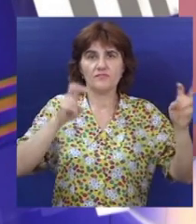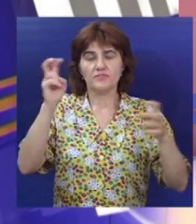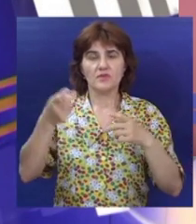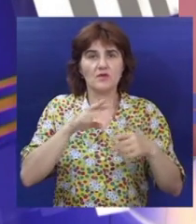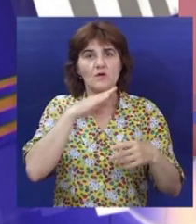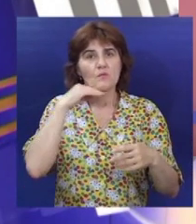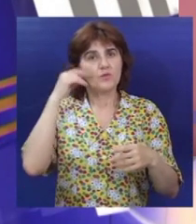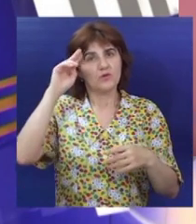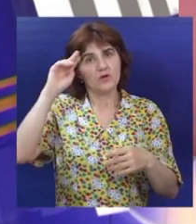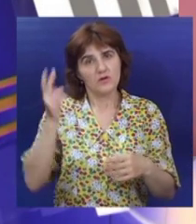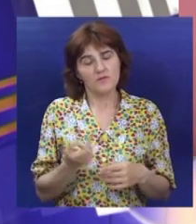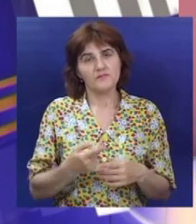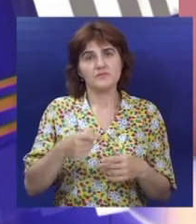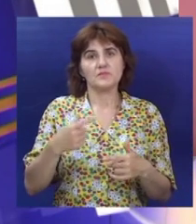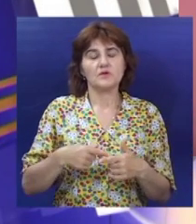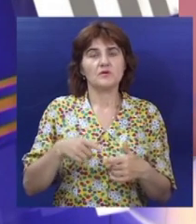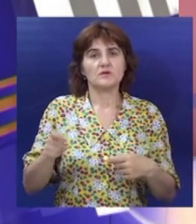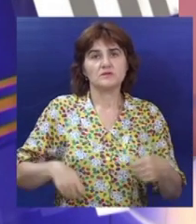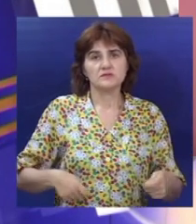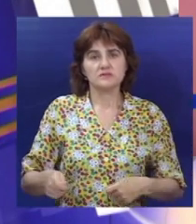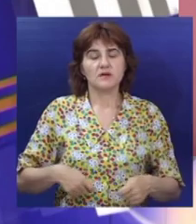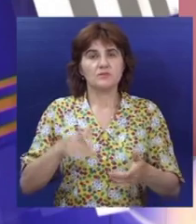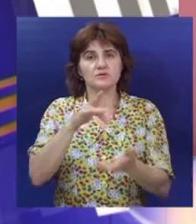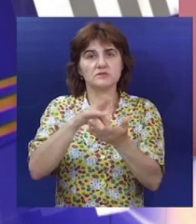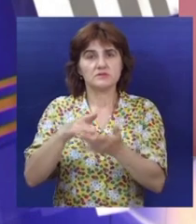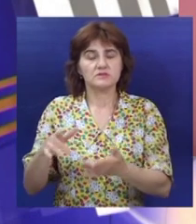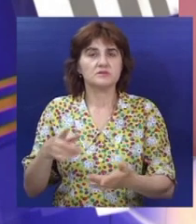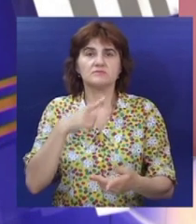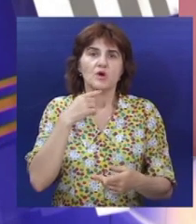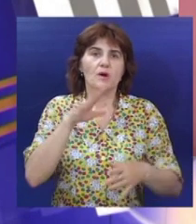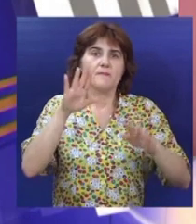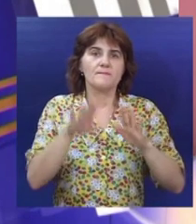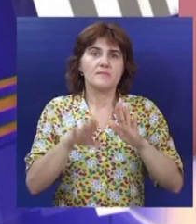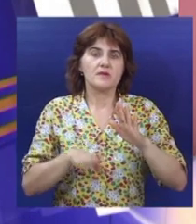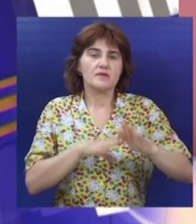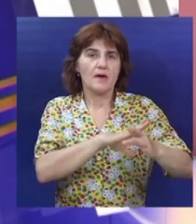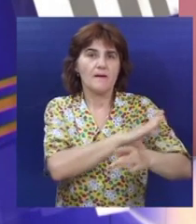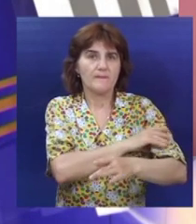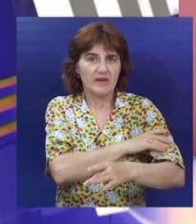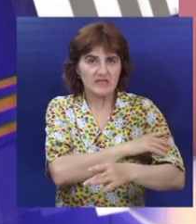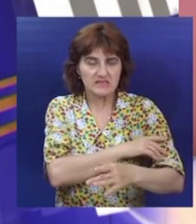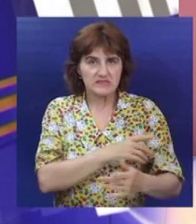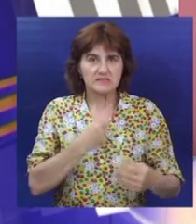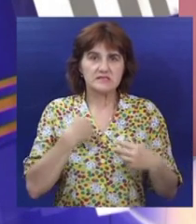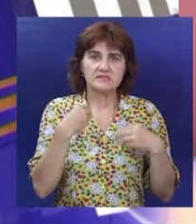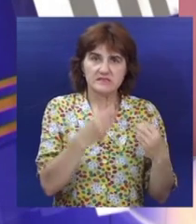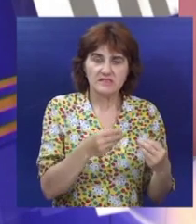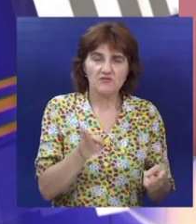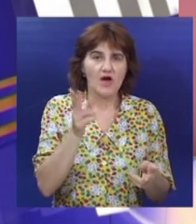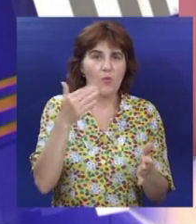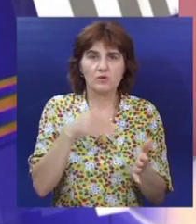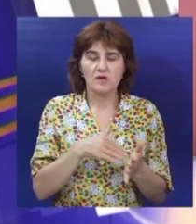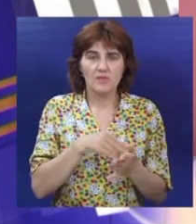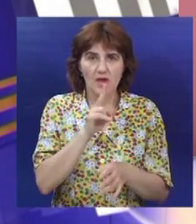mestima, da je bilo više kolapsa, gubitka svesti zbog niskog krvnog pritiska koji su završavali znači, sa nekim